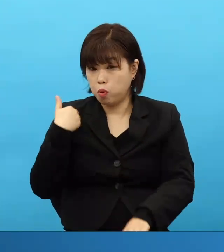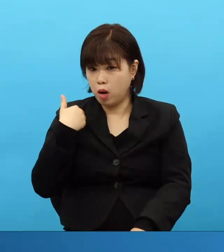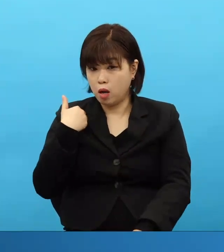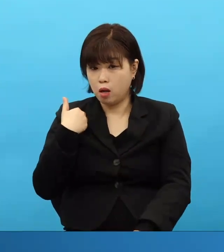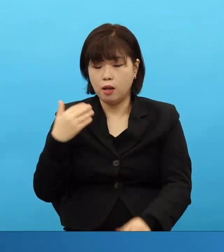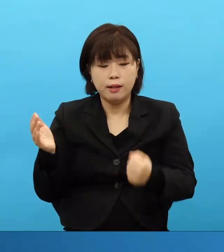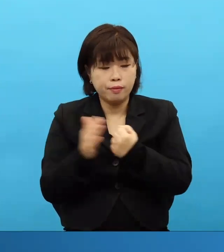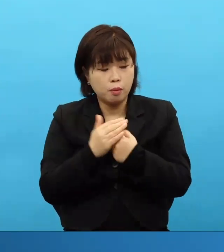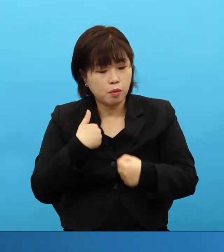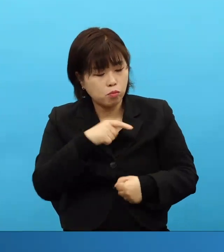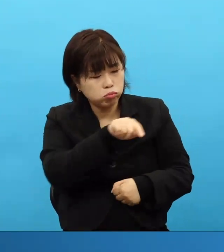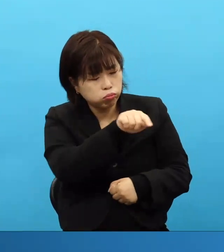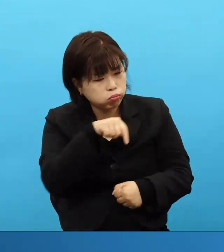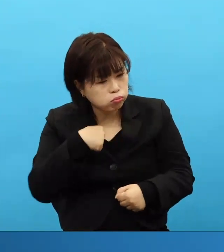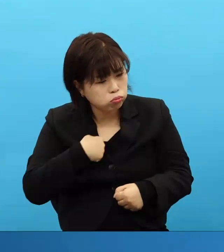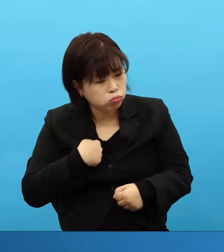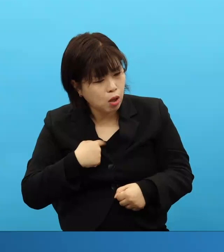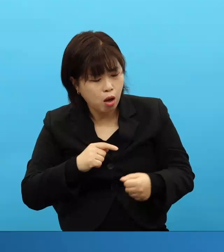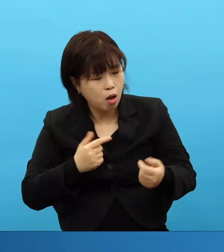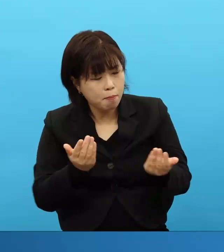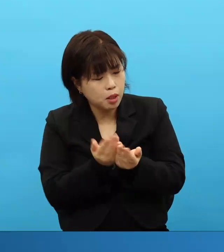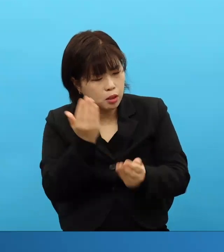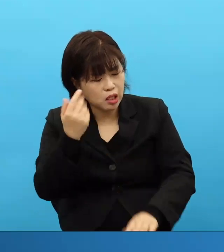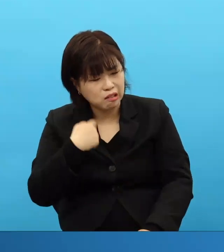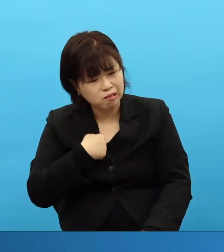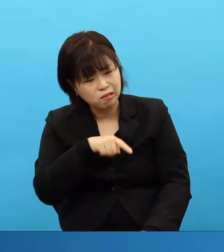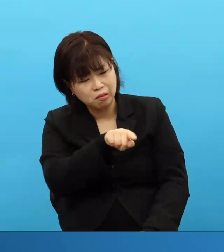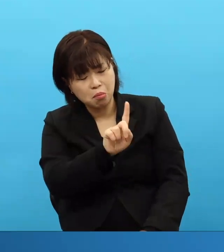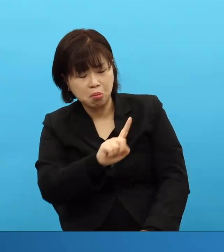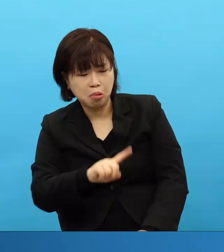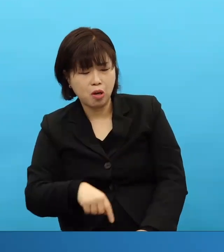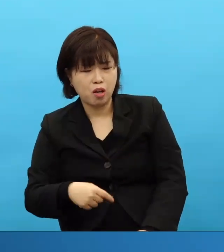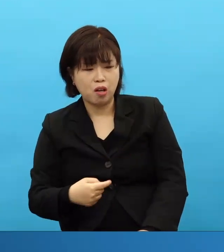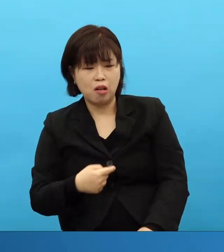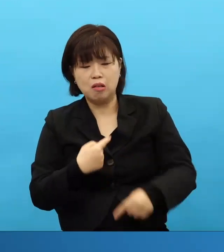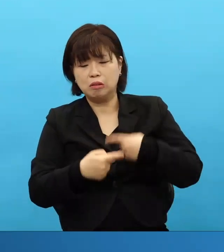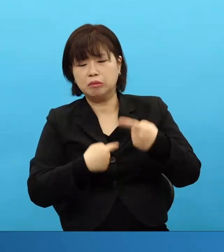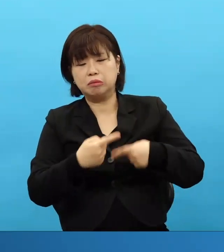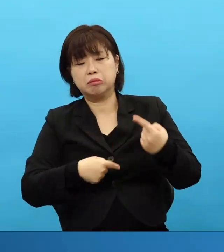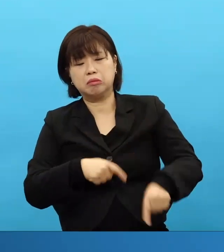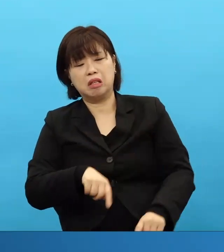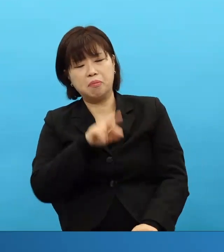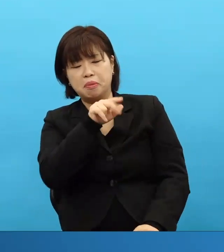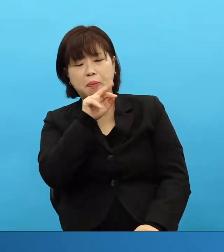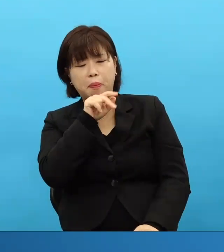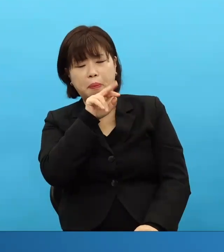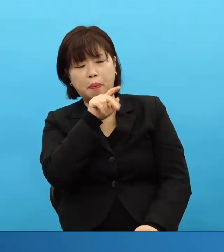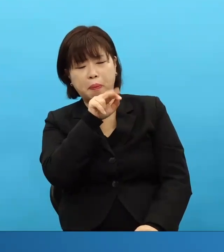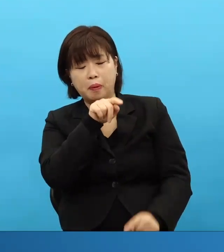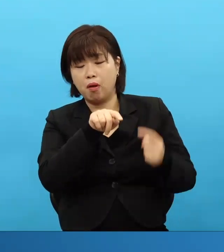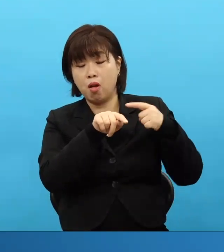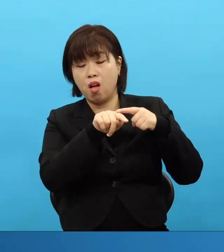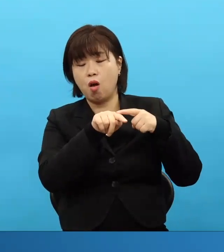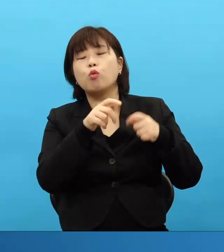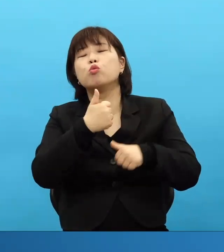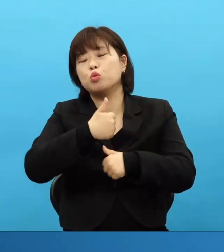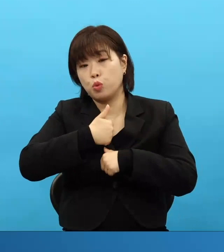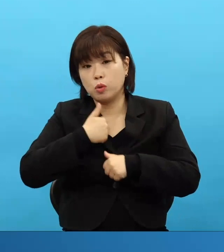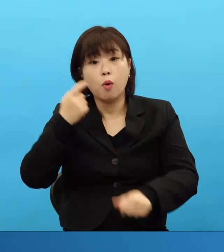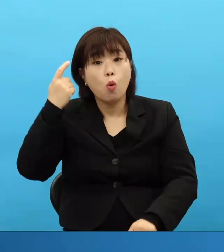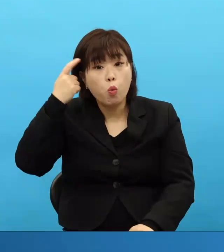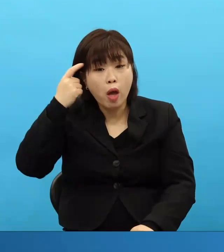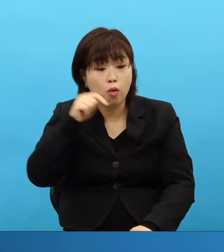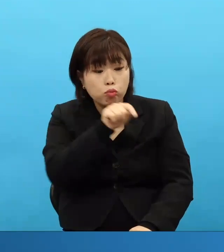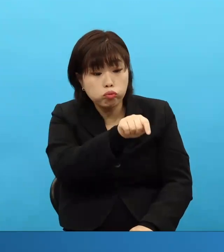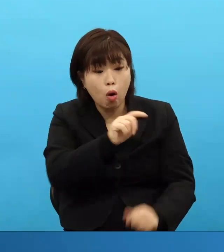on people that don't 그 사람 match with 하나님이 you 어떻게 either. 쓰실지 몰라. Because you never know how God will use 그렇죠. that person. Isn't that so? 그렇기 때문에 감옥 소환된 죄인도